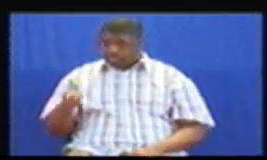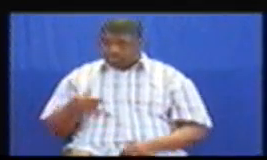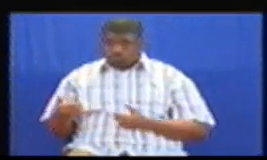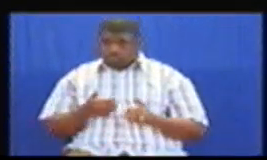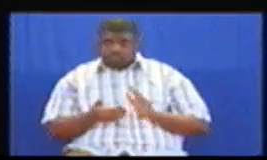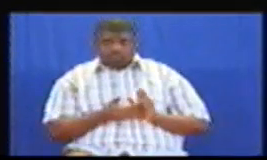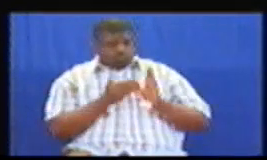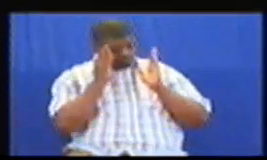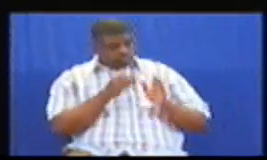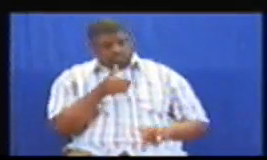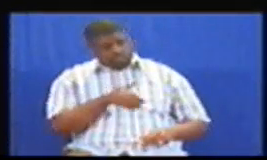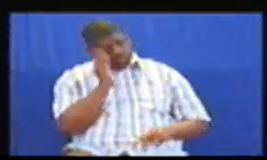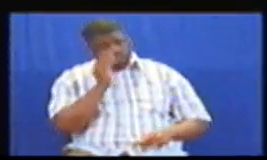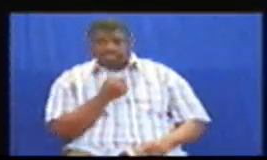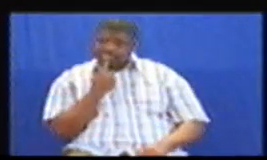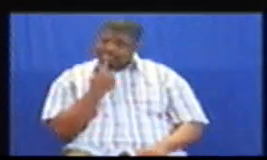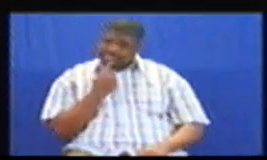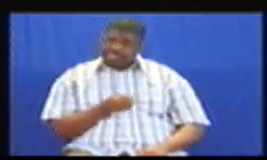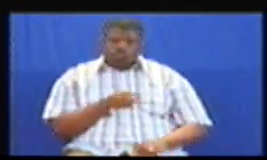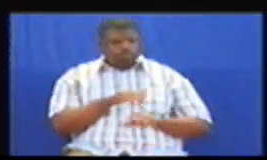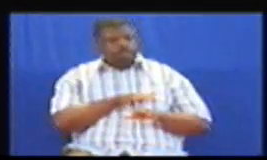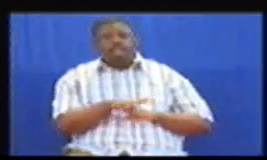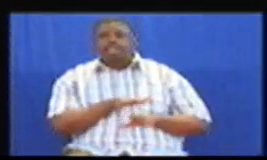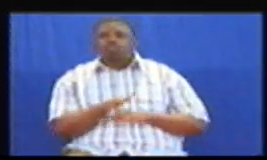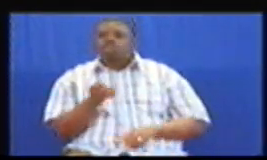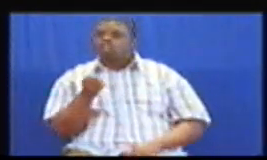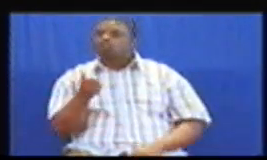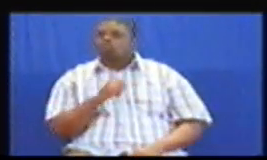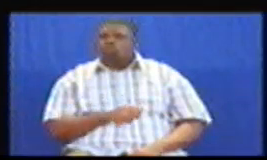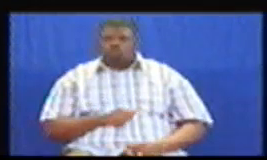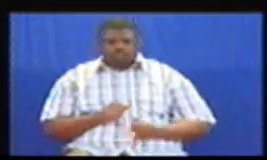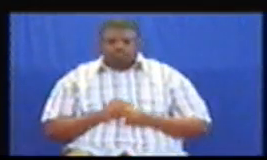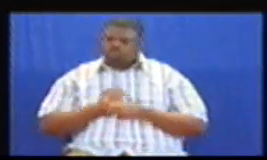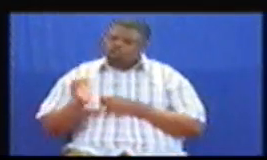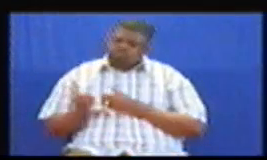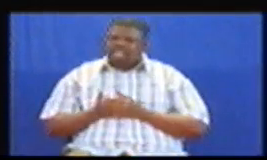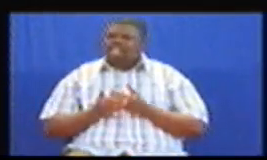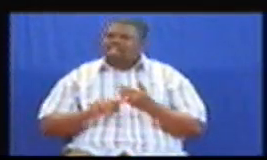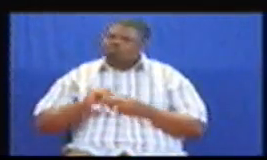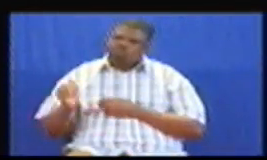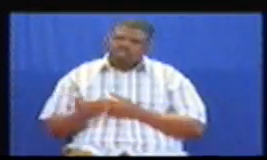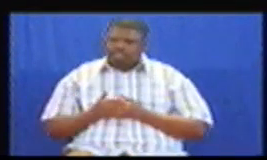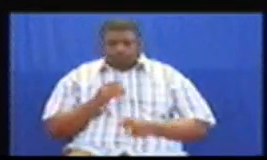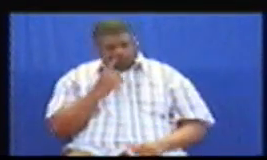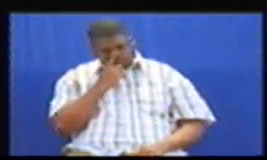mkuu wa serikali, nilitolea maelezo hili kidogo kwa sababu limekuwa linajirudia rudia.